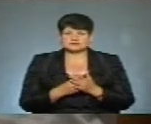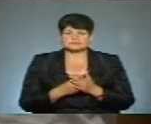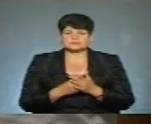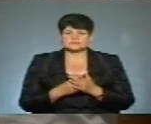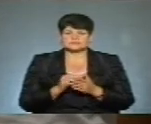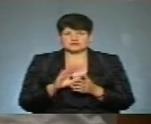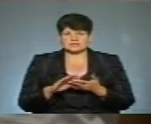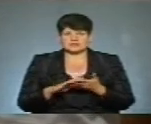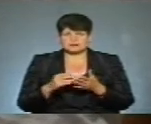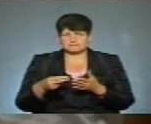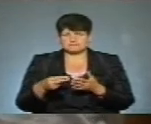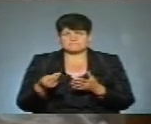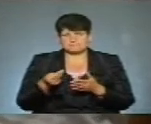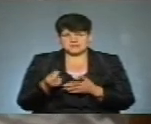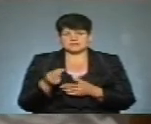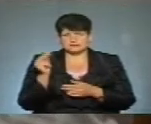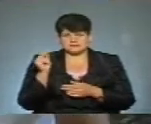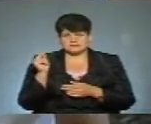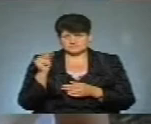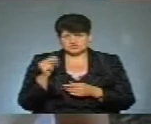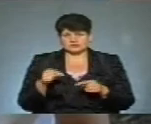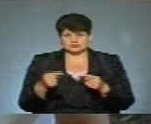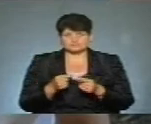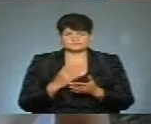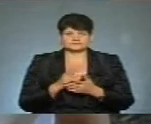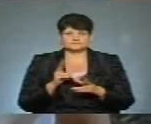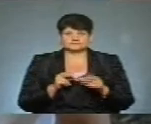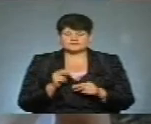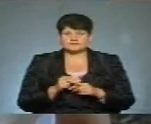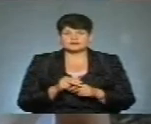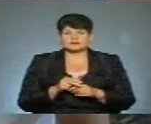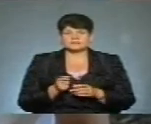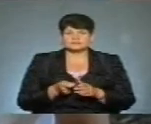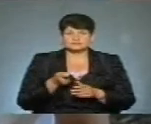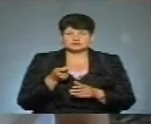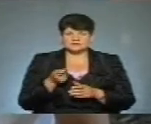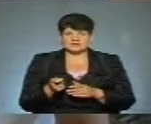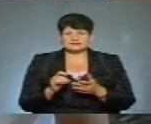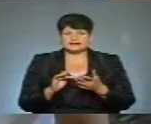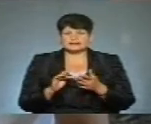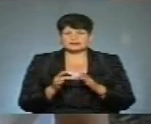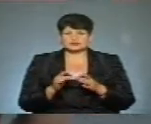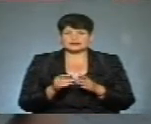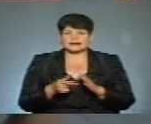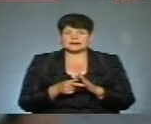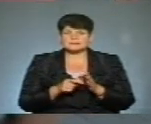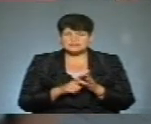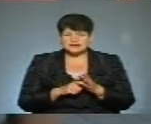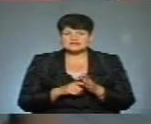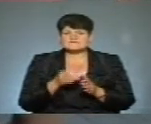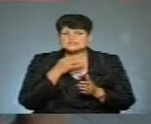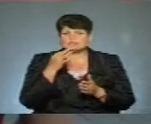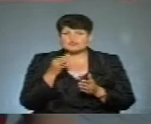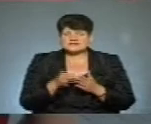думаю, контрактне навчання – це точно. Давид Пушинський подав документи через електронний кабінет. Відповідальний